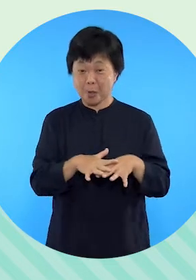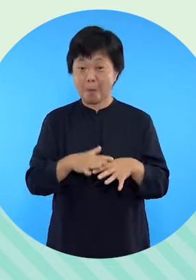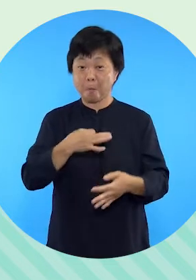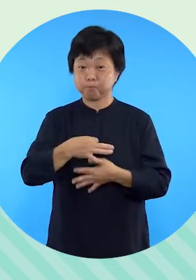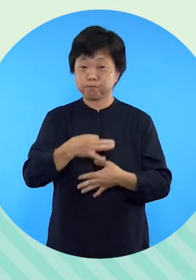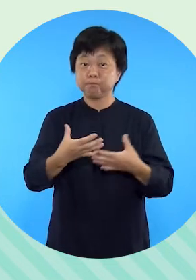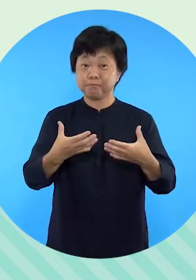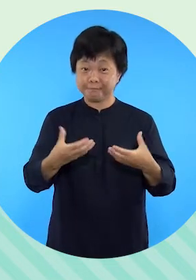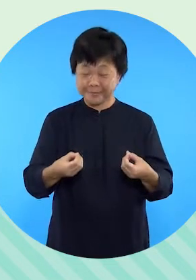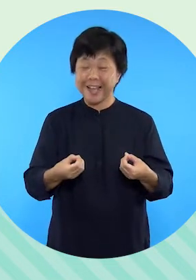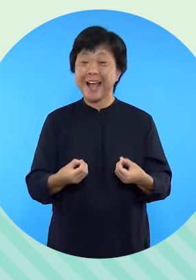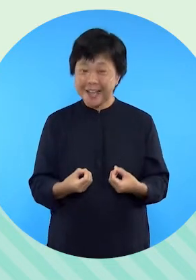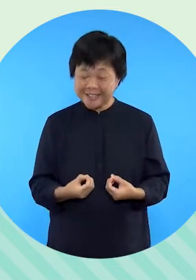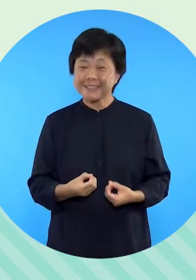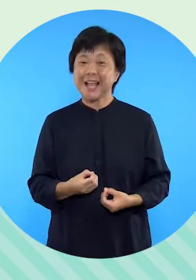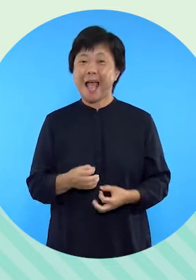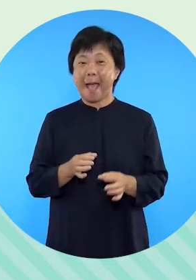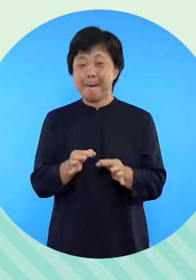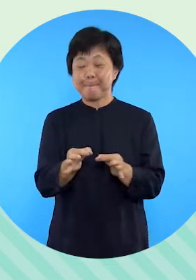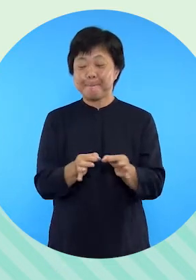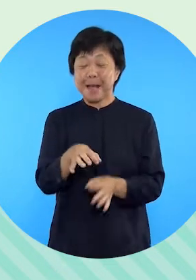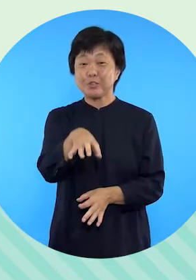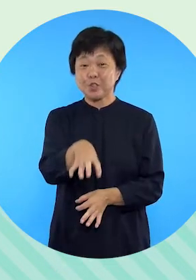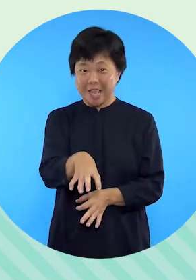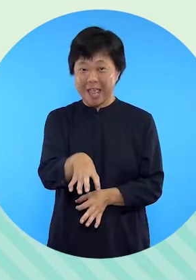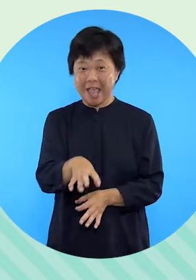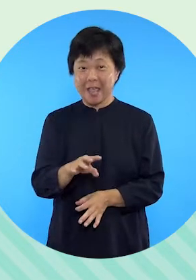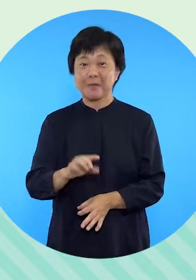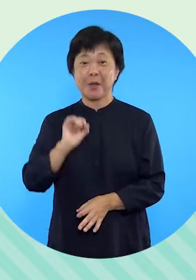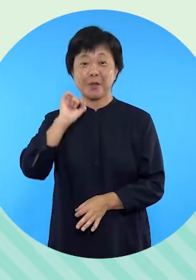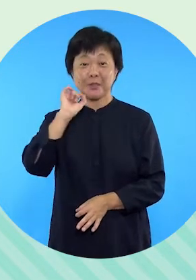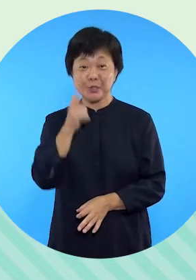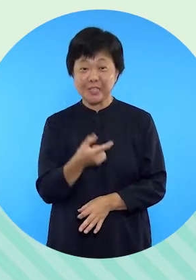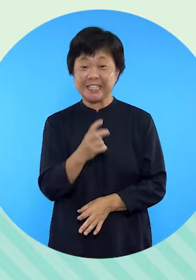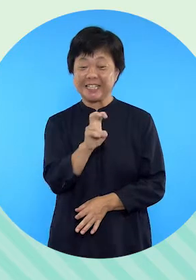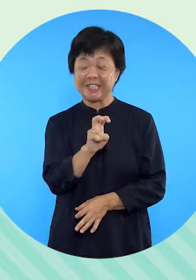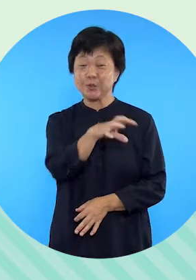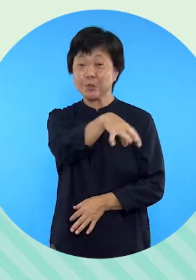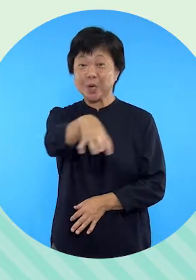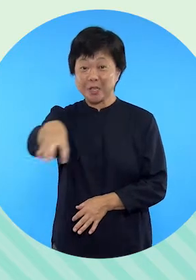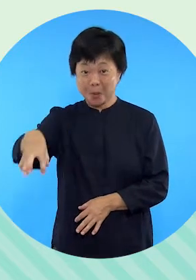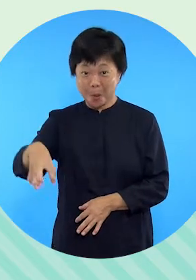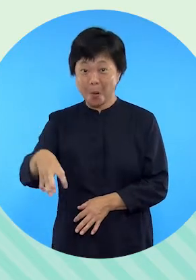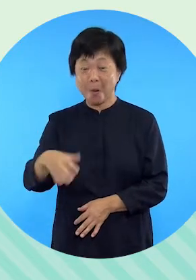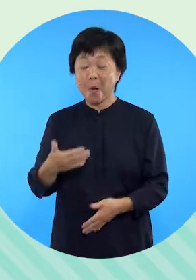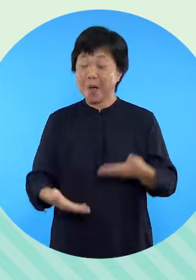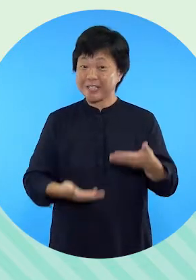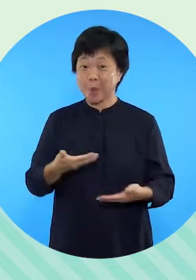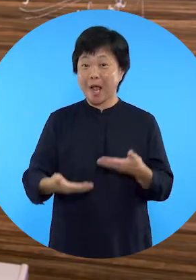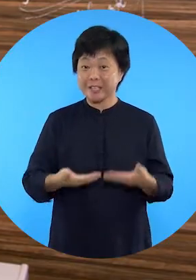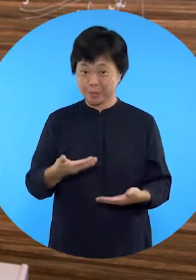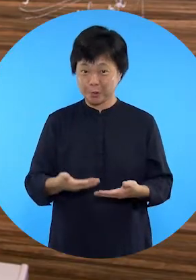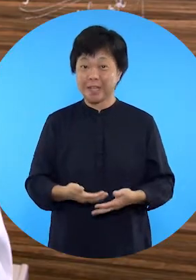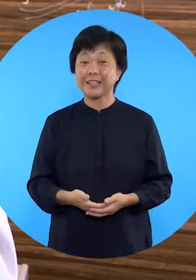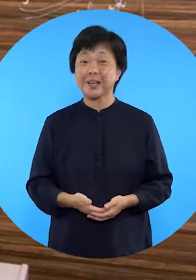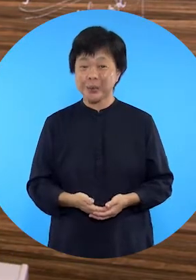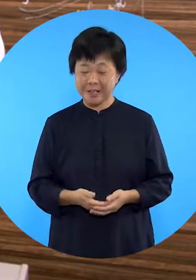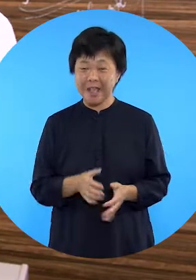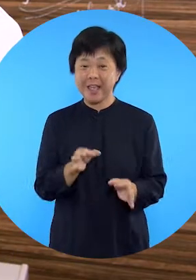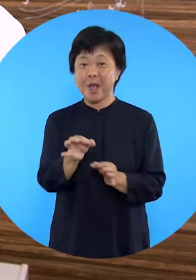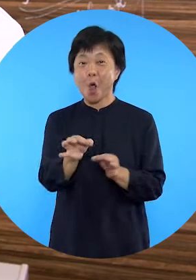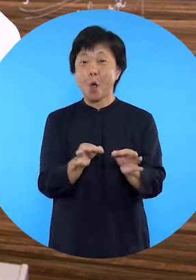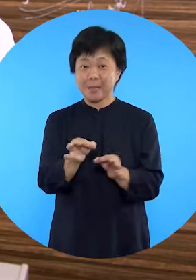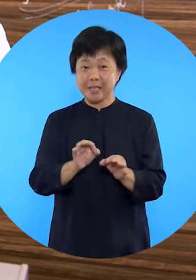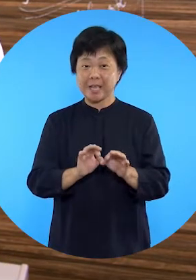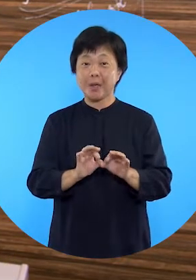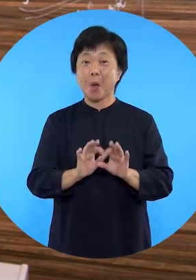ですが、なんかそのマルシェみたいのを、月に20箇所ぐらいでやっておりまして、バタバタになってしまったので、ちょっとお店の